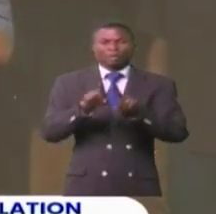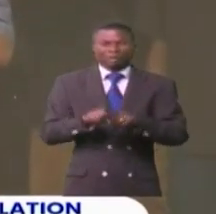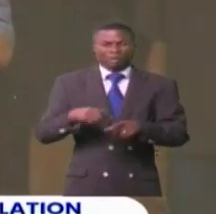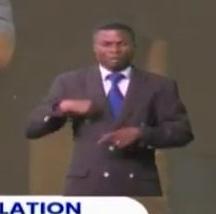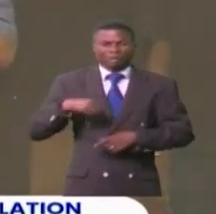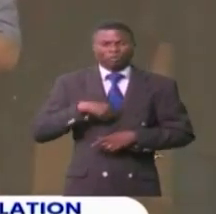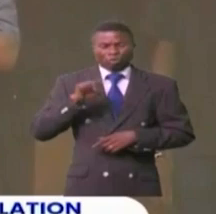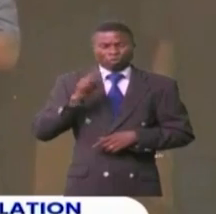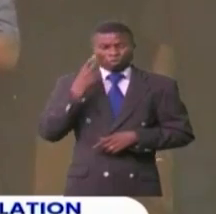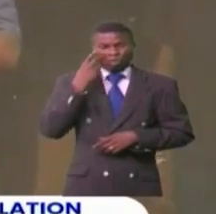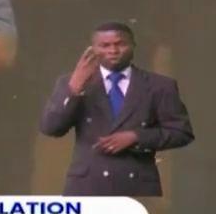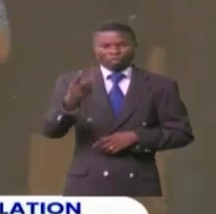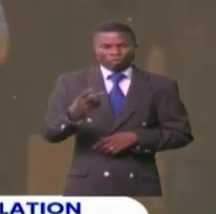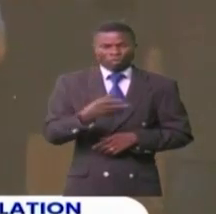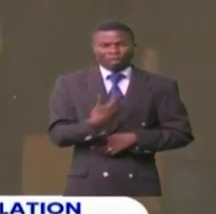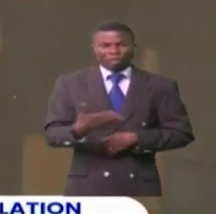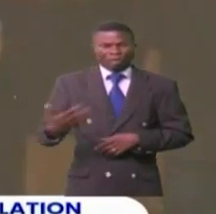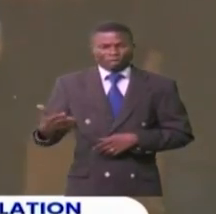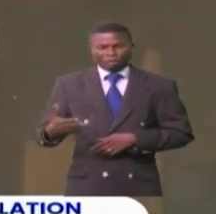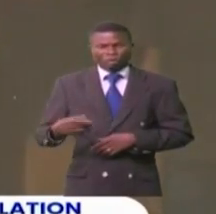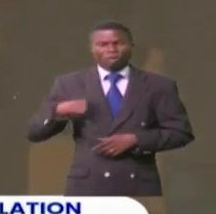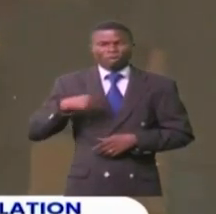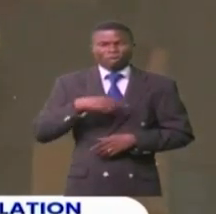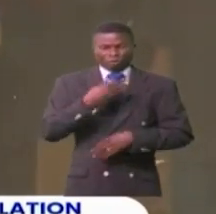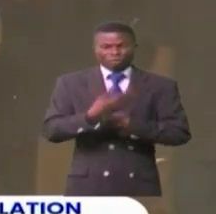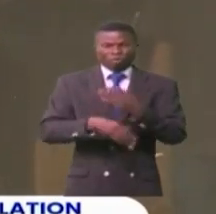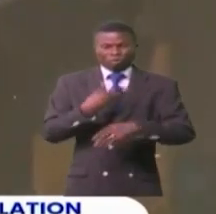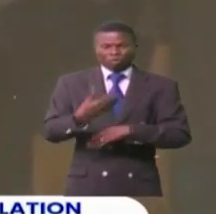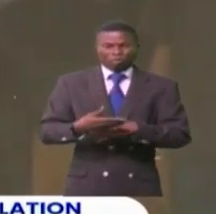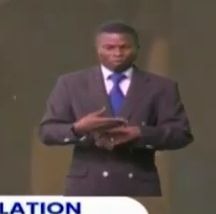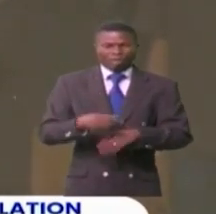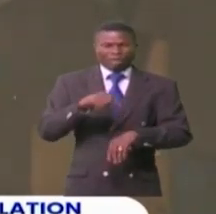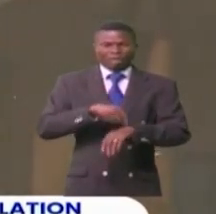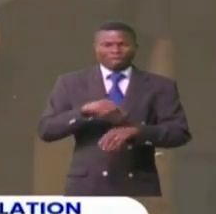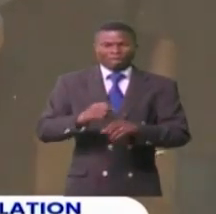Betotala, la réalisation, ya mandat Nabino.